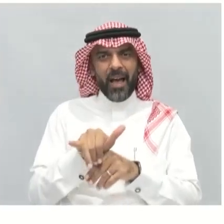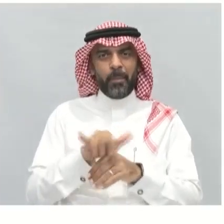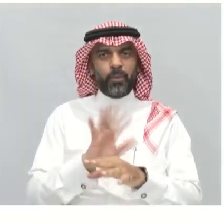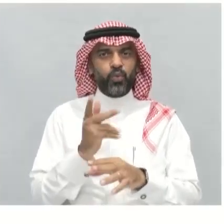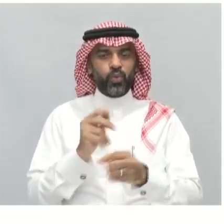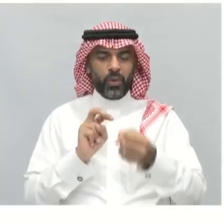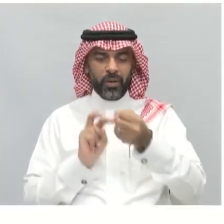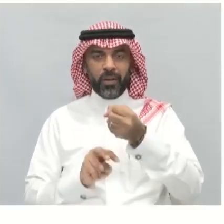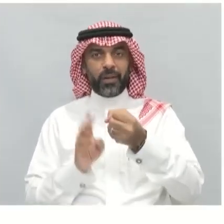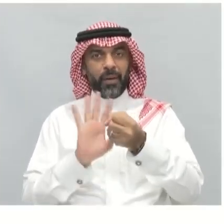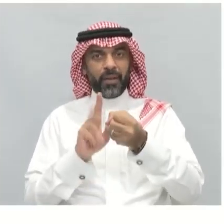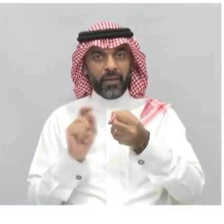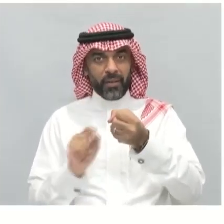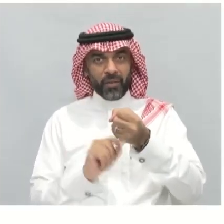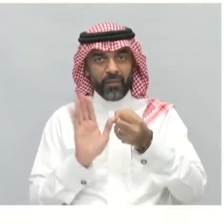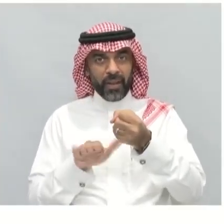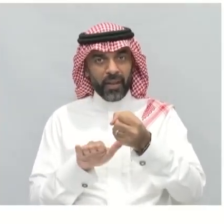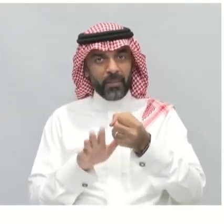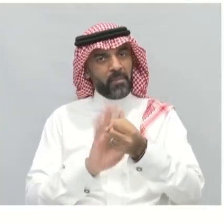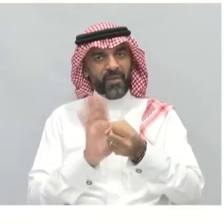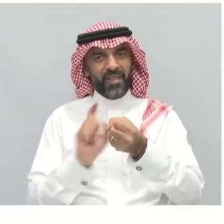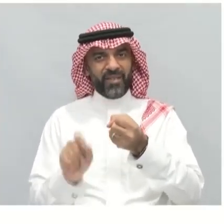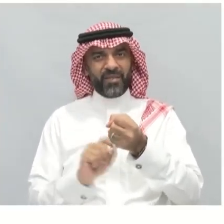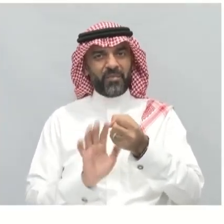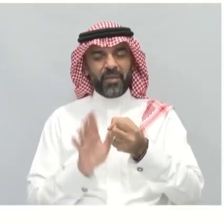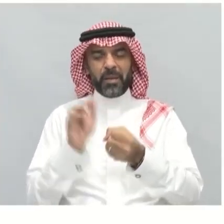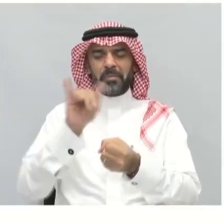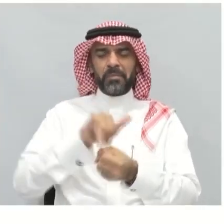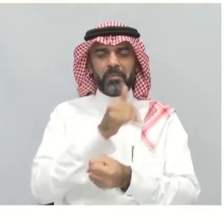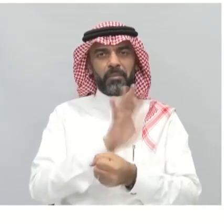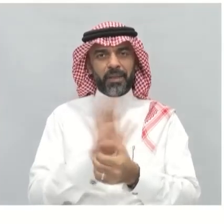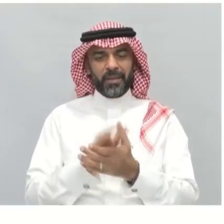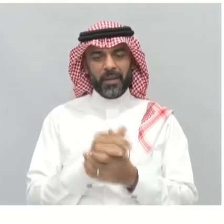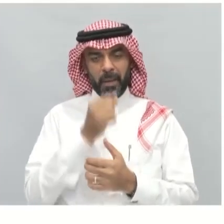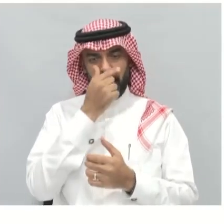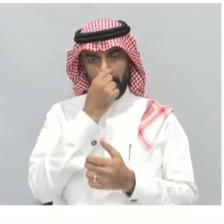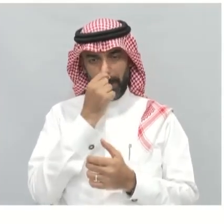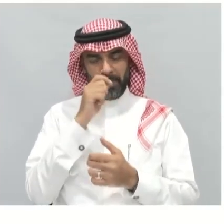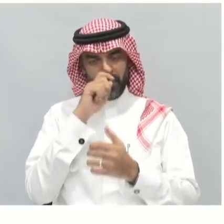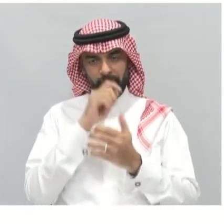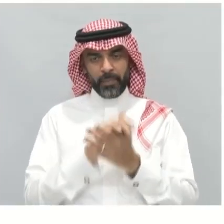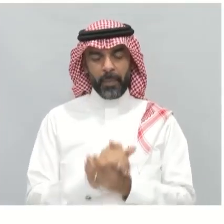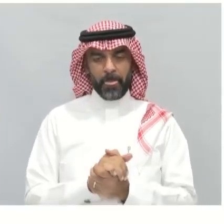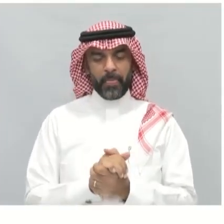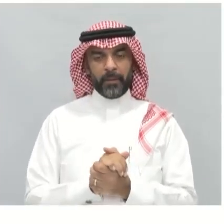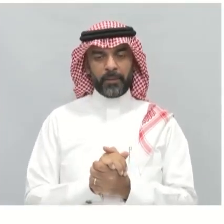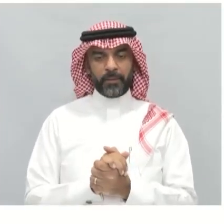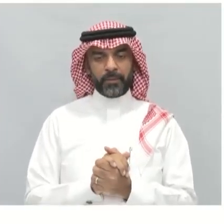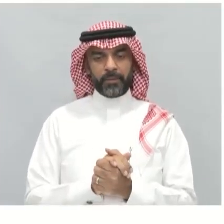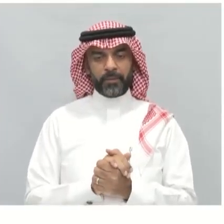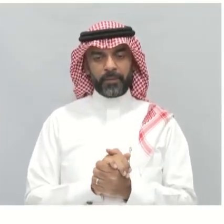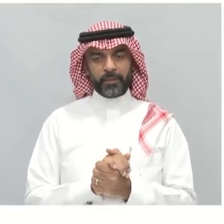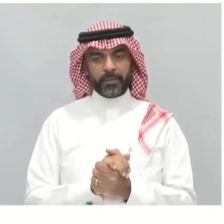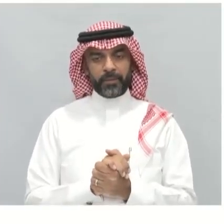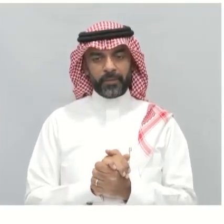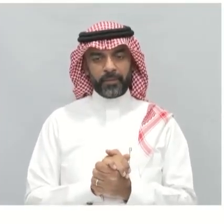منقوطه كتبت على صوره ياء غير منقوطه لو طبقنا هذه الاسئله على الفعل احيا كيف ستكون